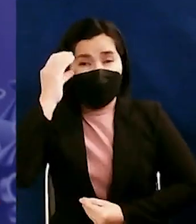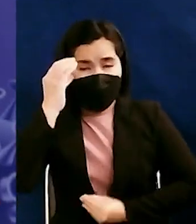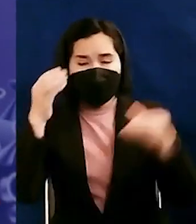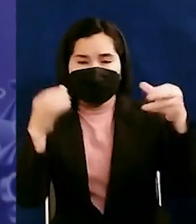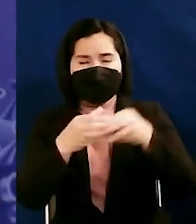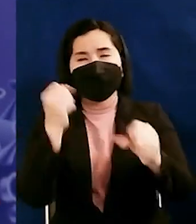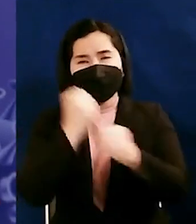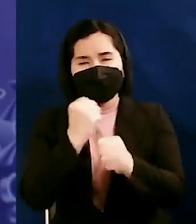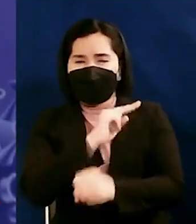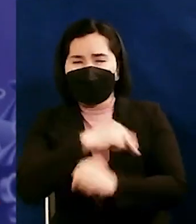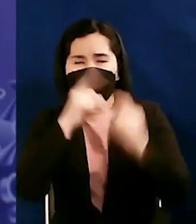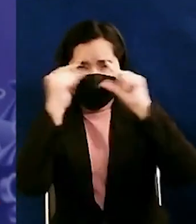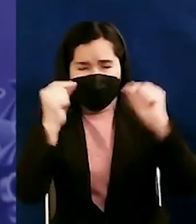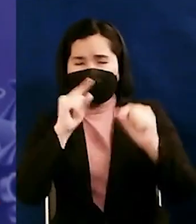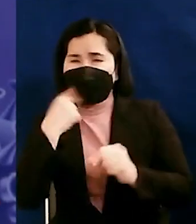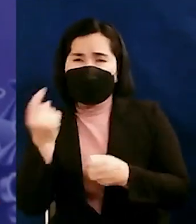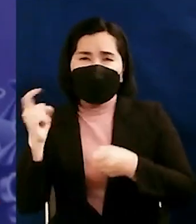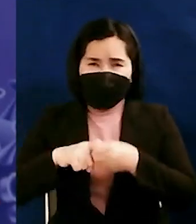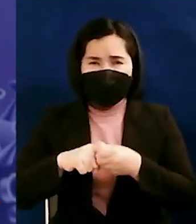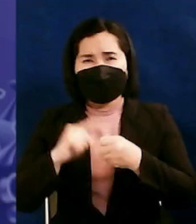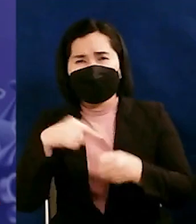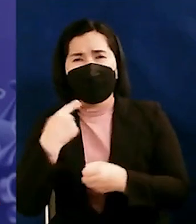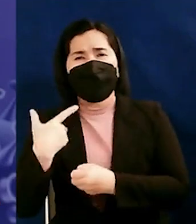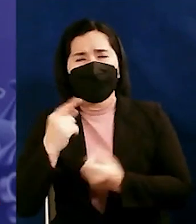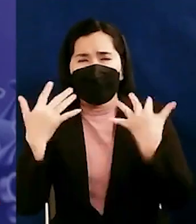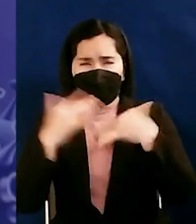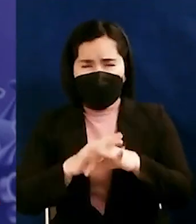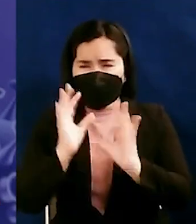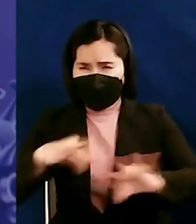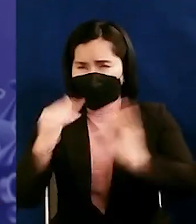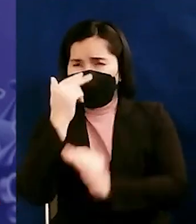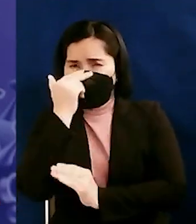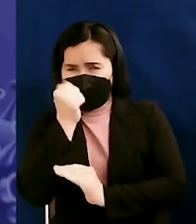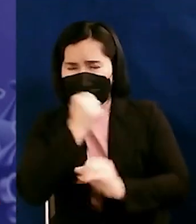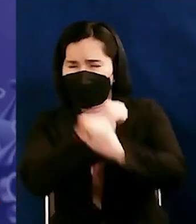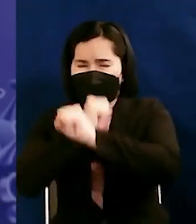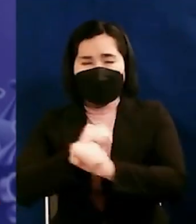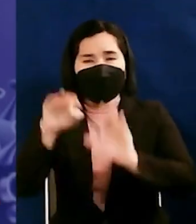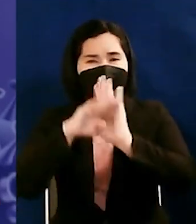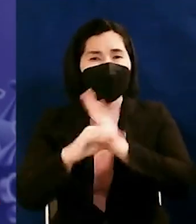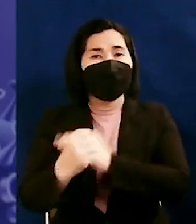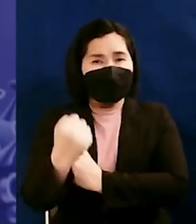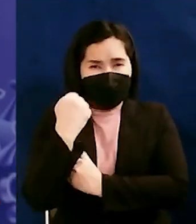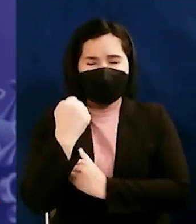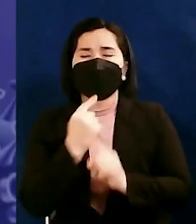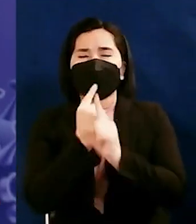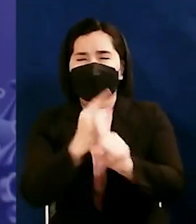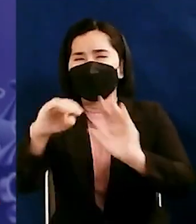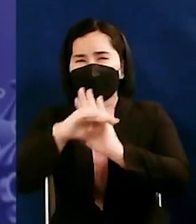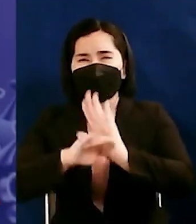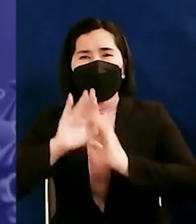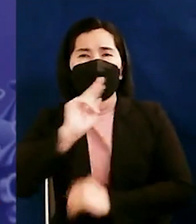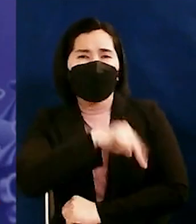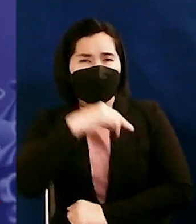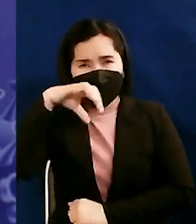รที่ใช้งานในระบบนะครับเพื่อให้ใส่ใจแล้วก็ให้เข้มงวดกับกระบวนการต่างๆที่ทางโรงพยาบาลได้กำหนดมาตรการเอาไว้นะ